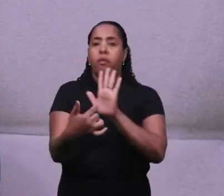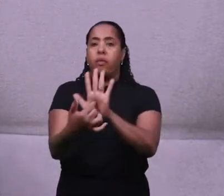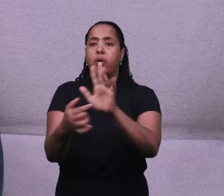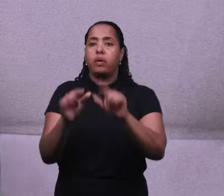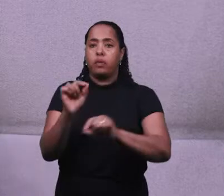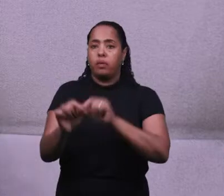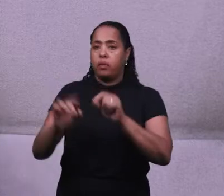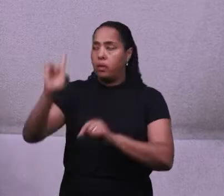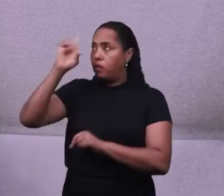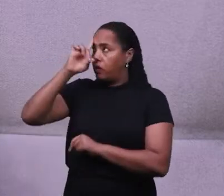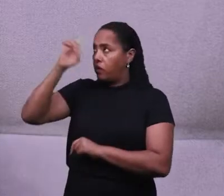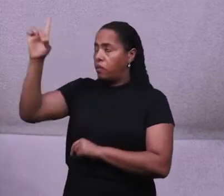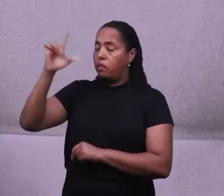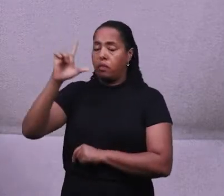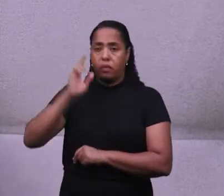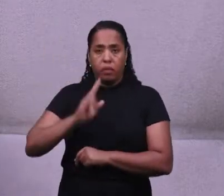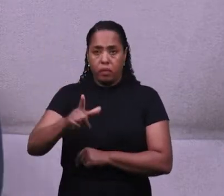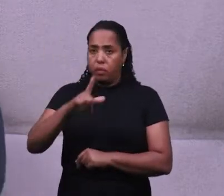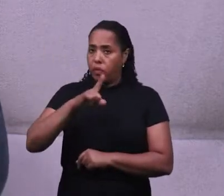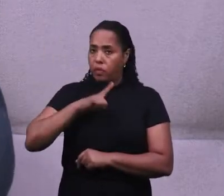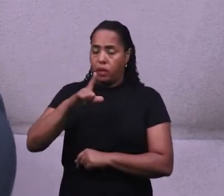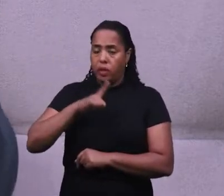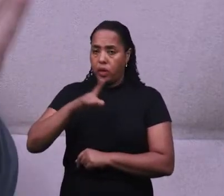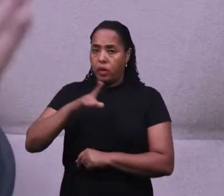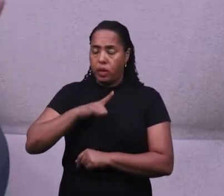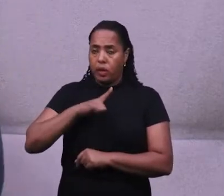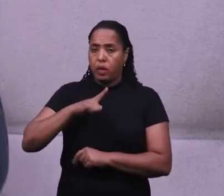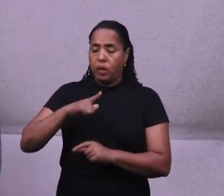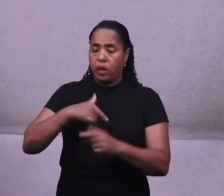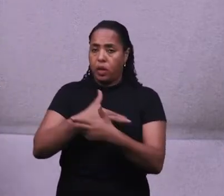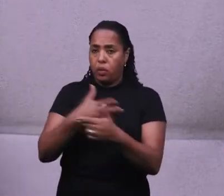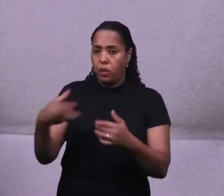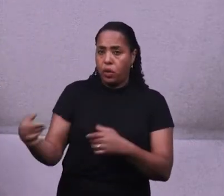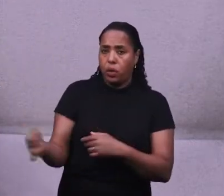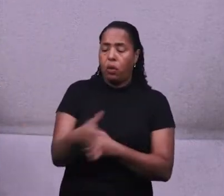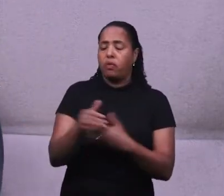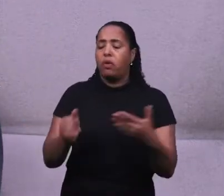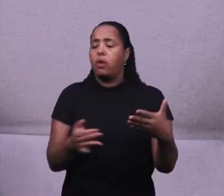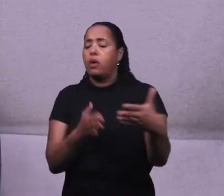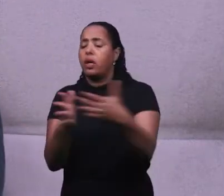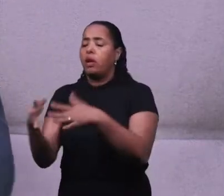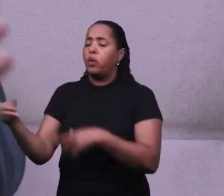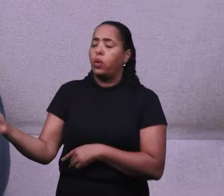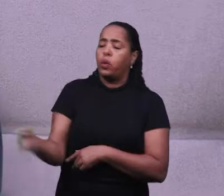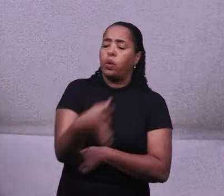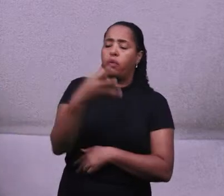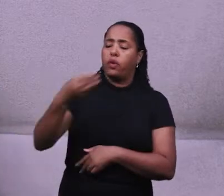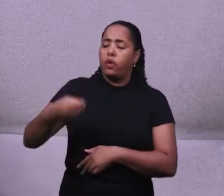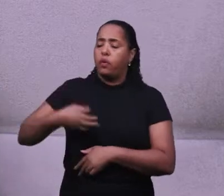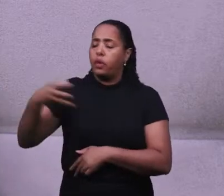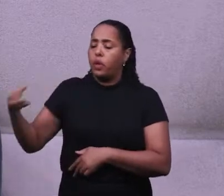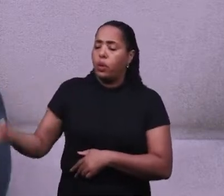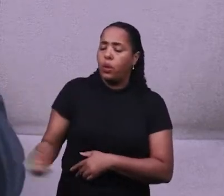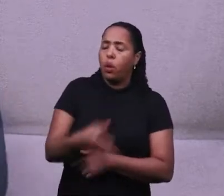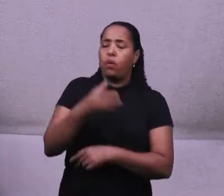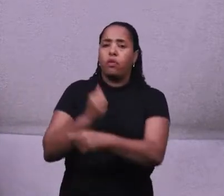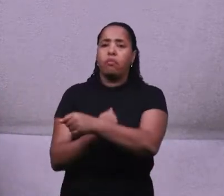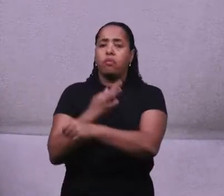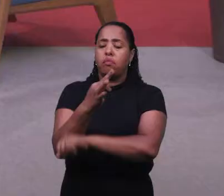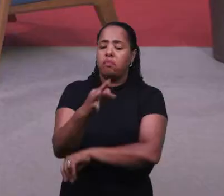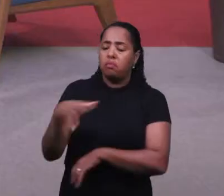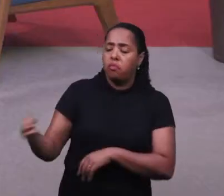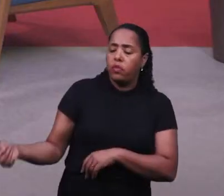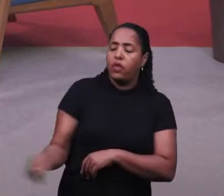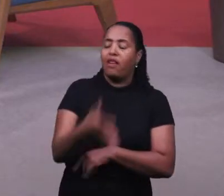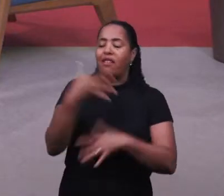en montrant que Dieu, il a toujours quelque chose de nouveau. C'est un nouveau et vivant chemin, c'est nouvelle